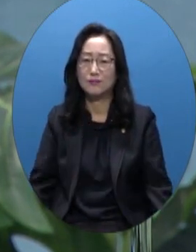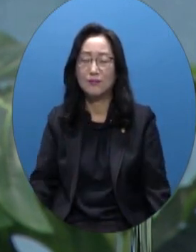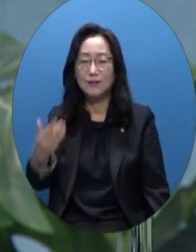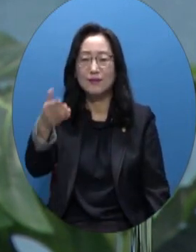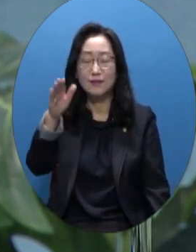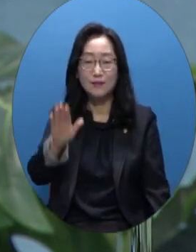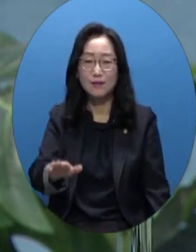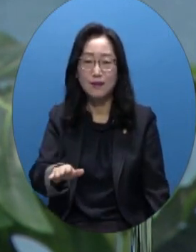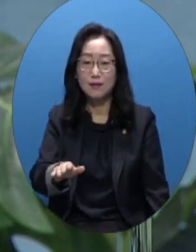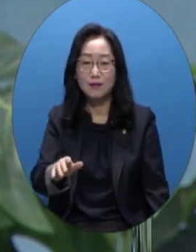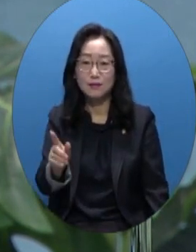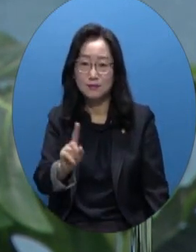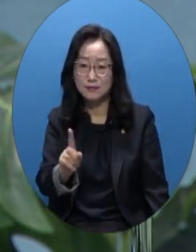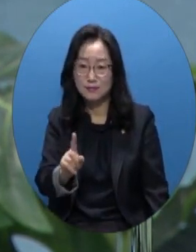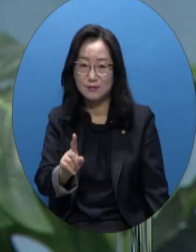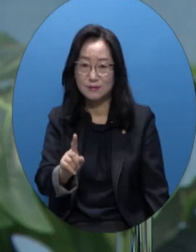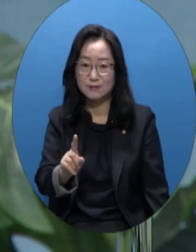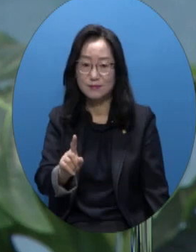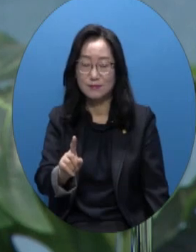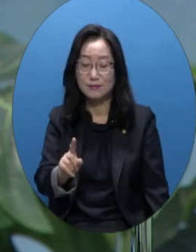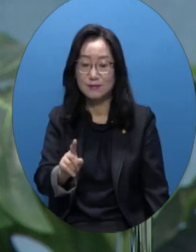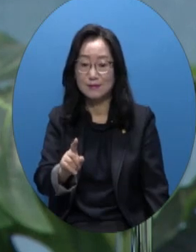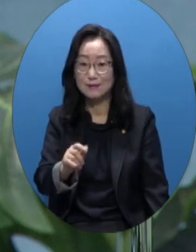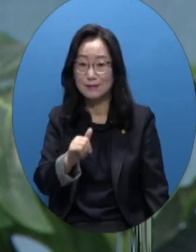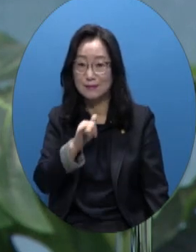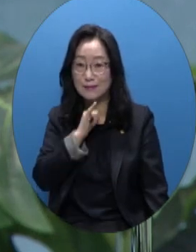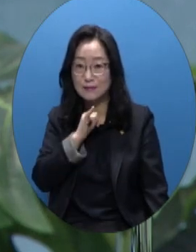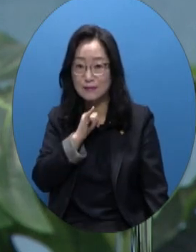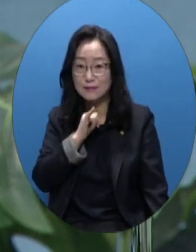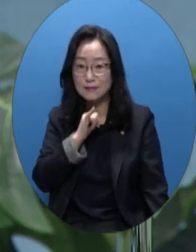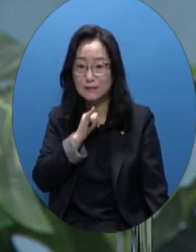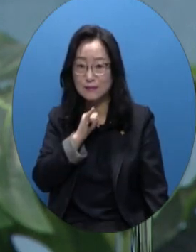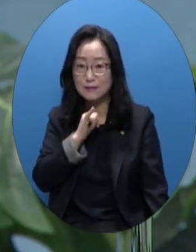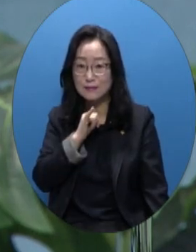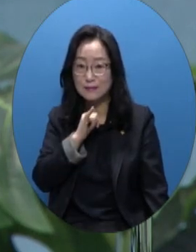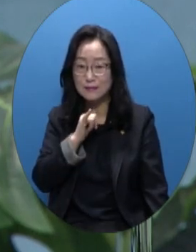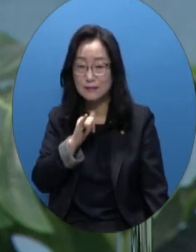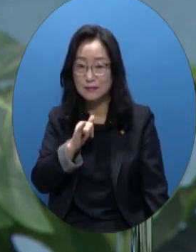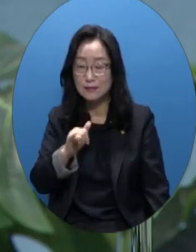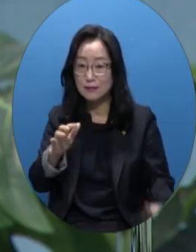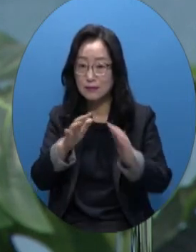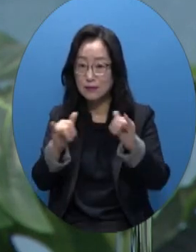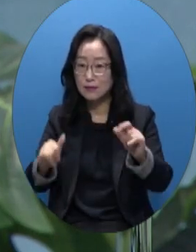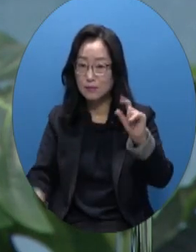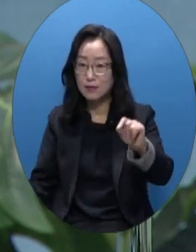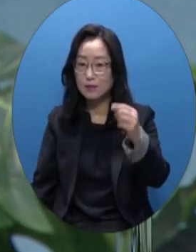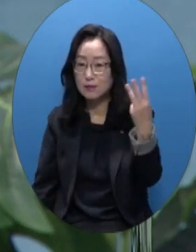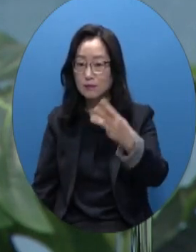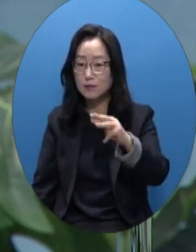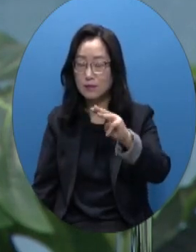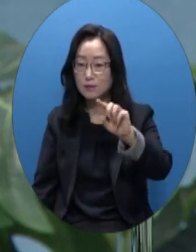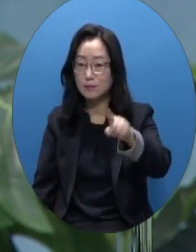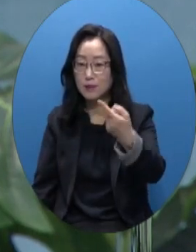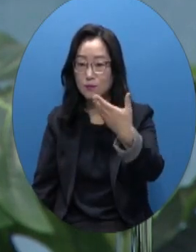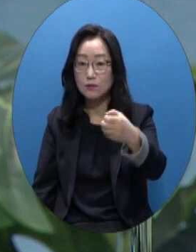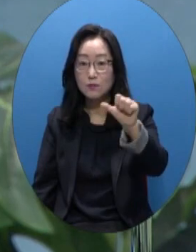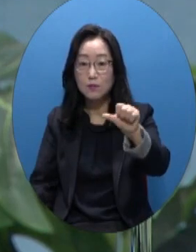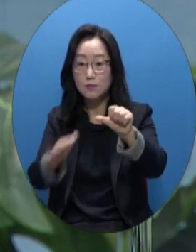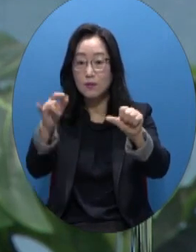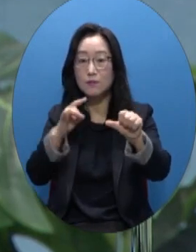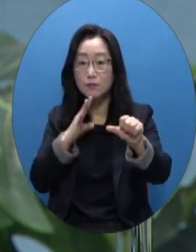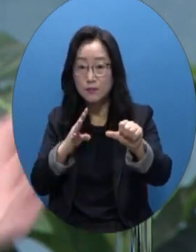그러나 그것은 우리나라의 자살이라고 하는 극단의 선택을 한 13,000 195명 에 대한 이야기만 아